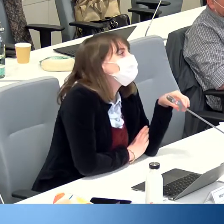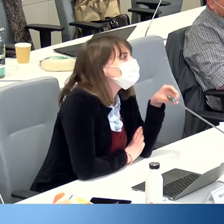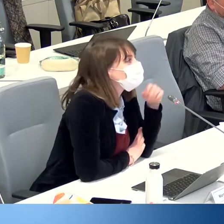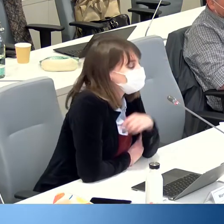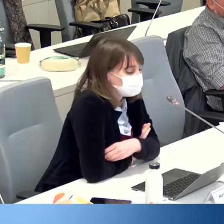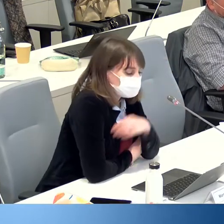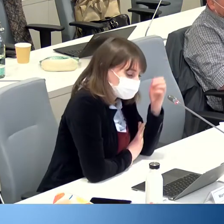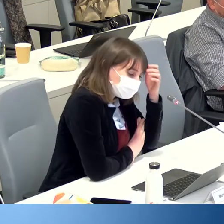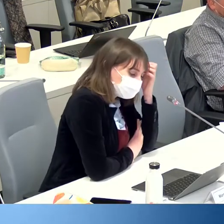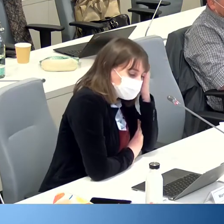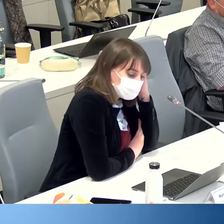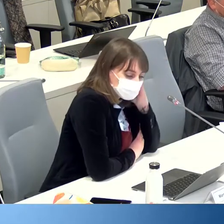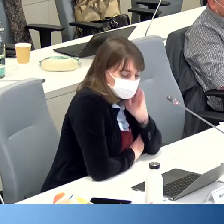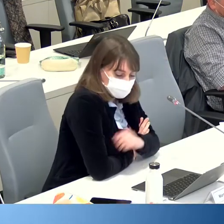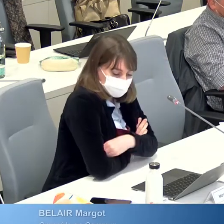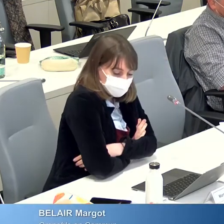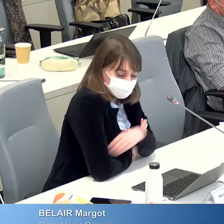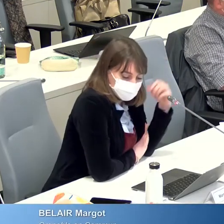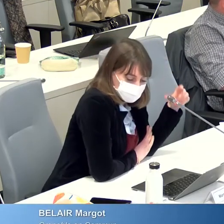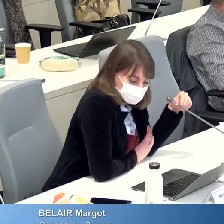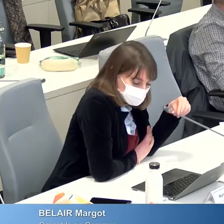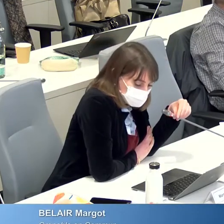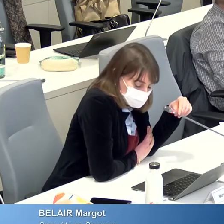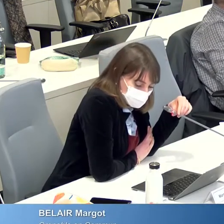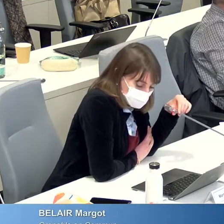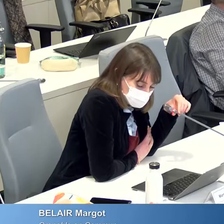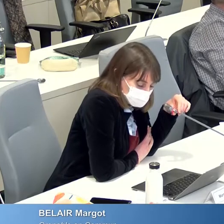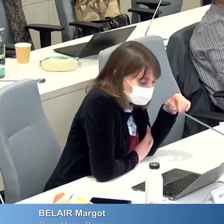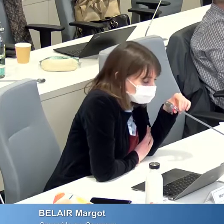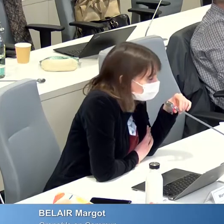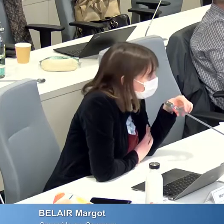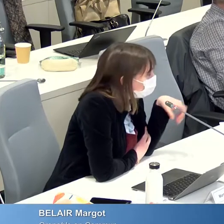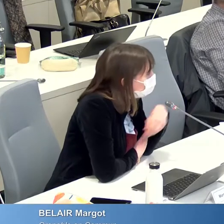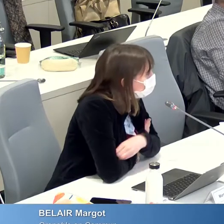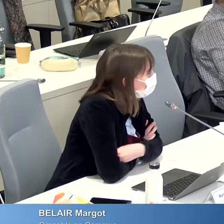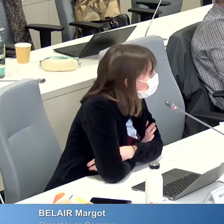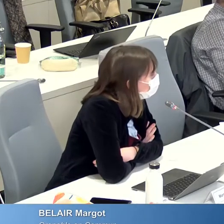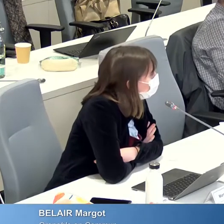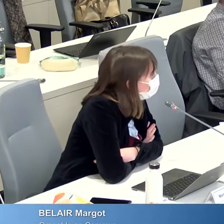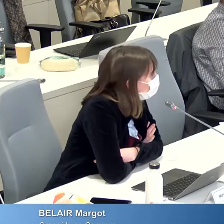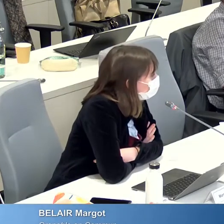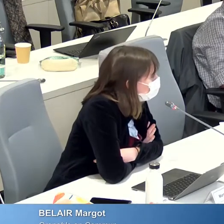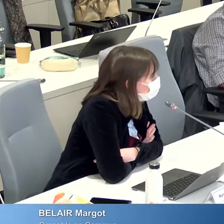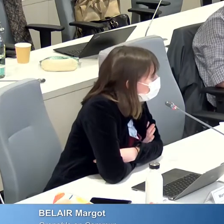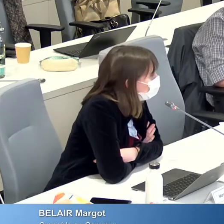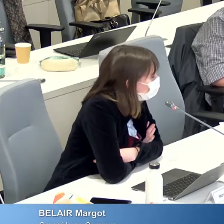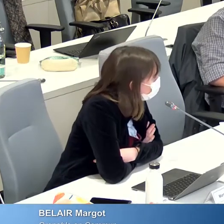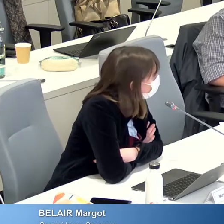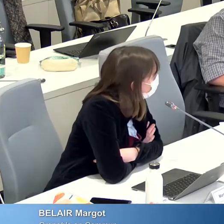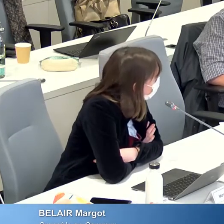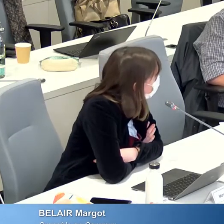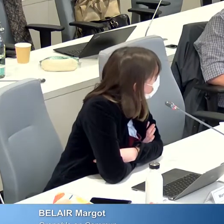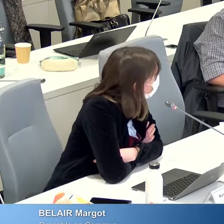je comment dire ce qui est quand même assez impressionnant à chaque fois monsieur carillon c'est que vous répéter toujours